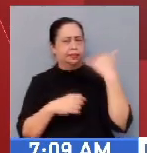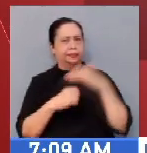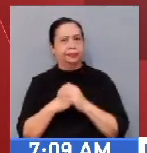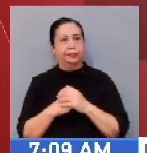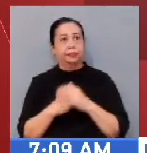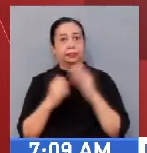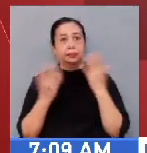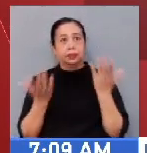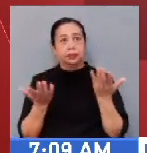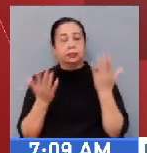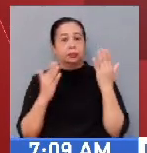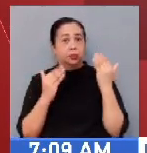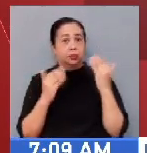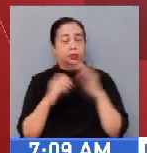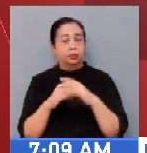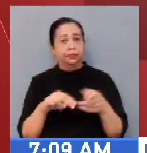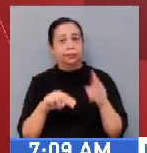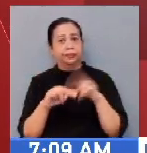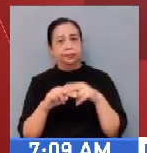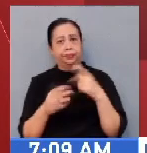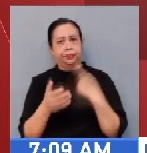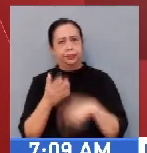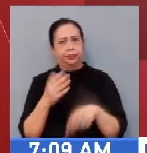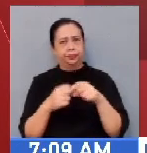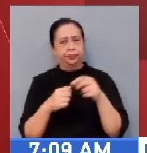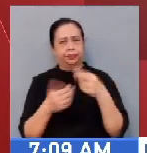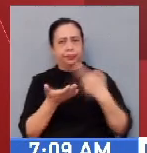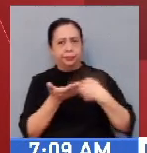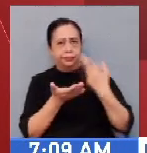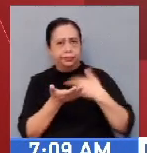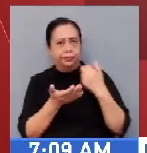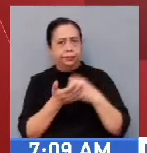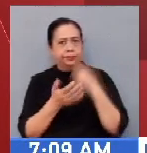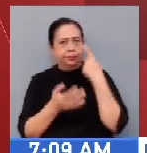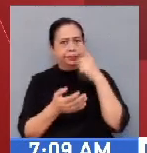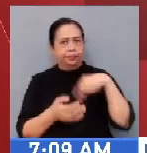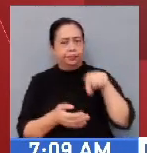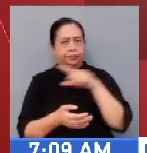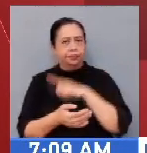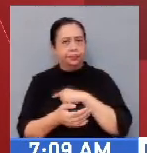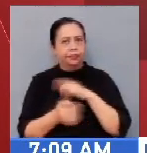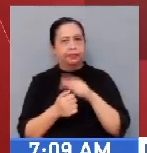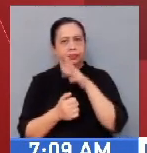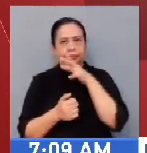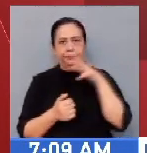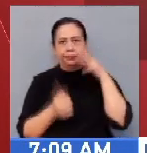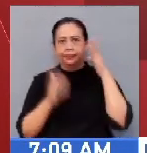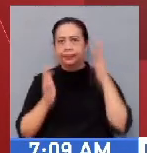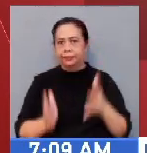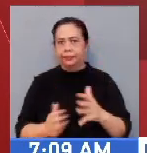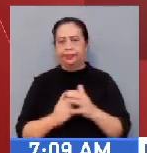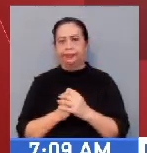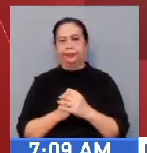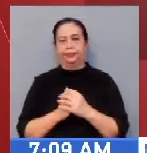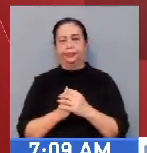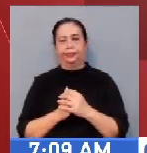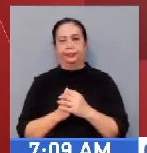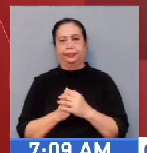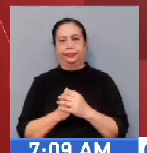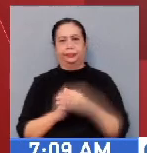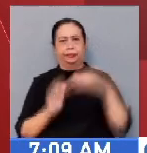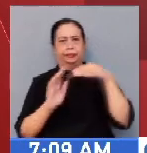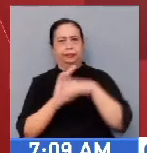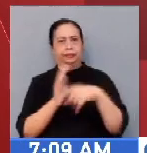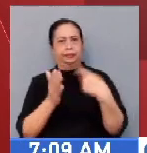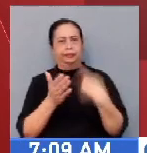ay tumaas ang presyo ng palay para sa ating mga magsasaka. Pagbaba ng presyo ng mga bilihin